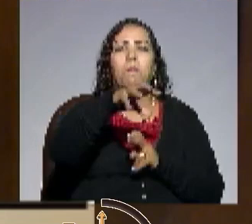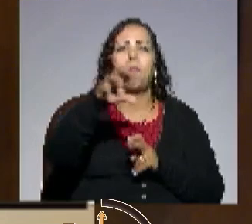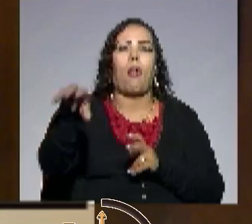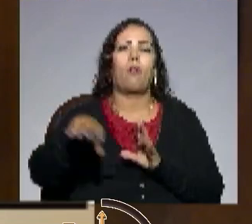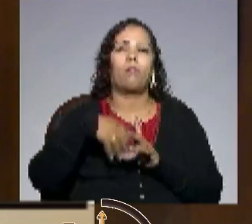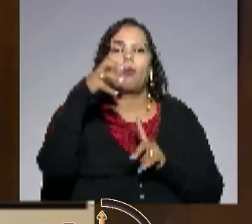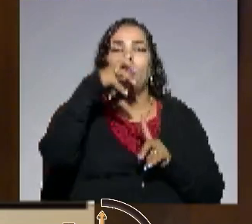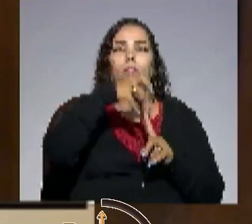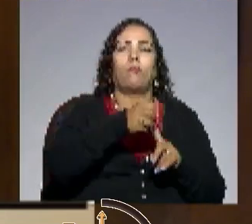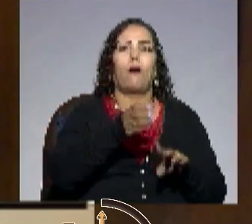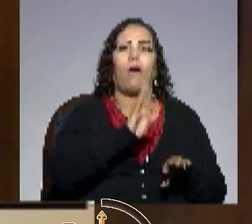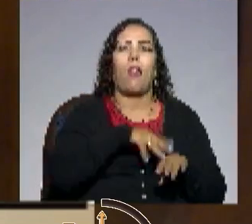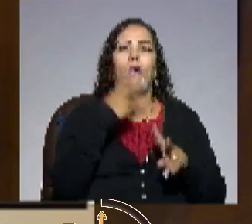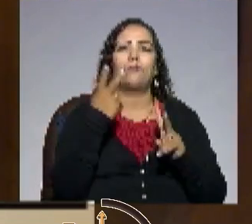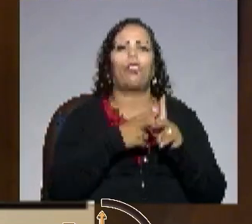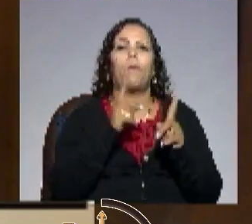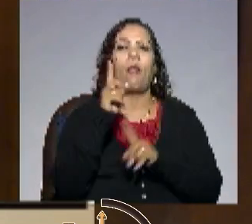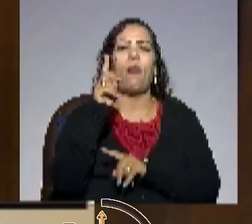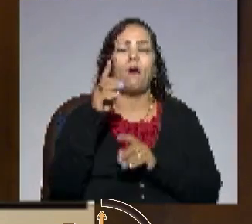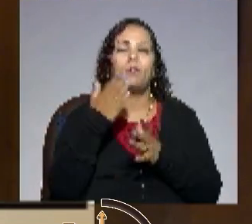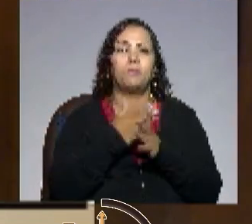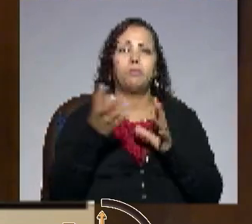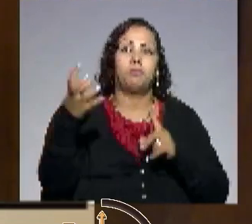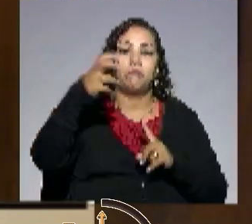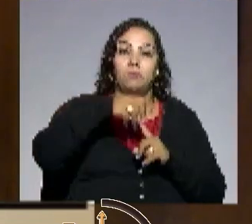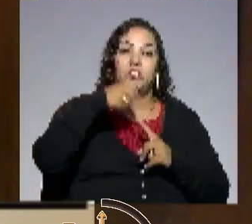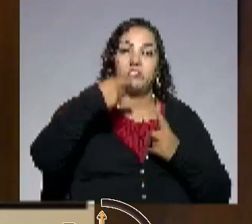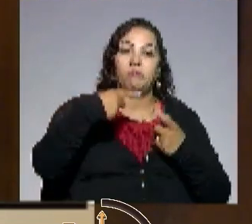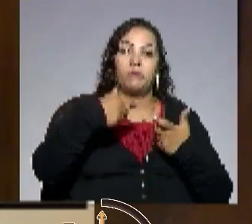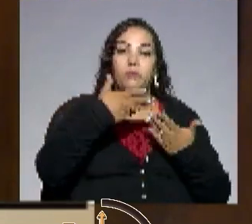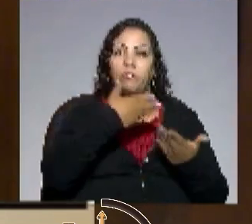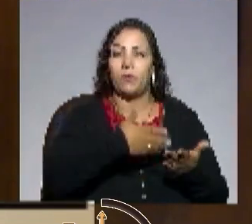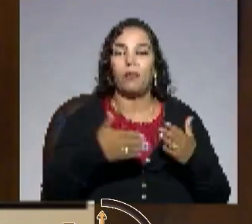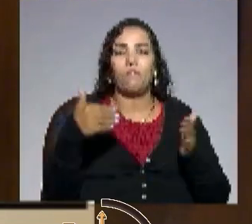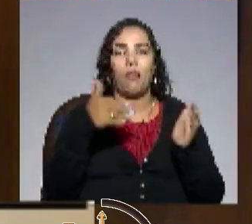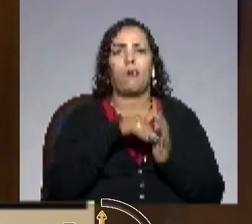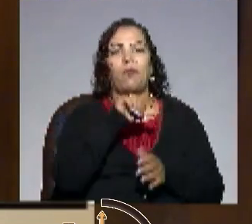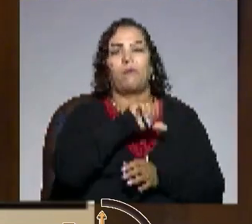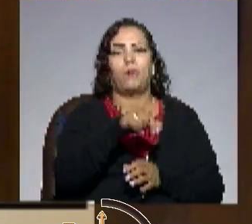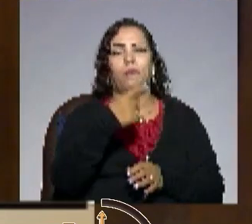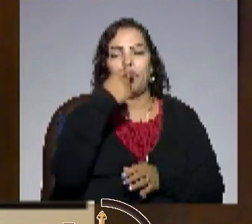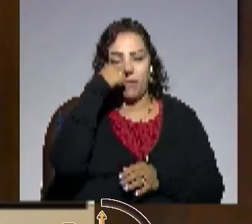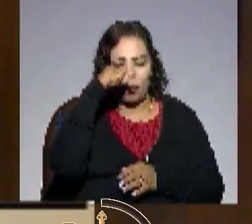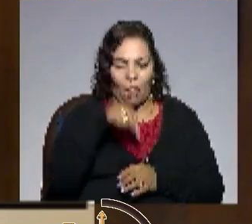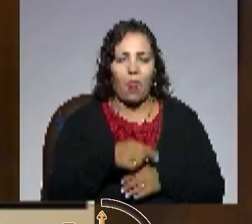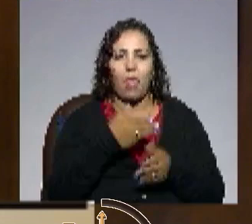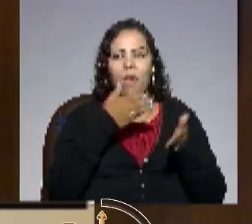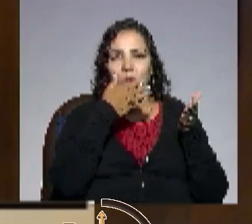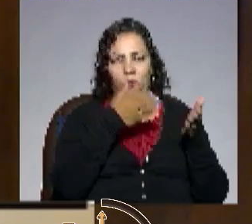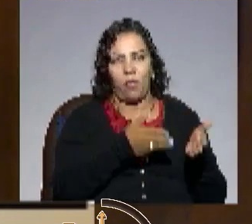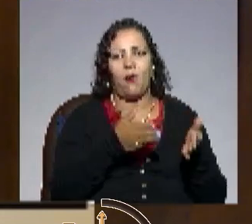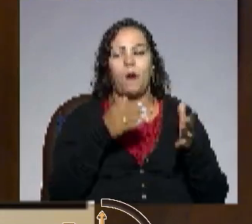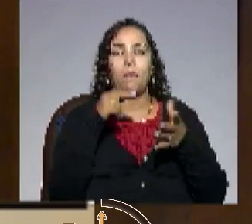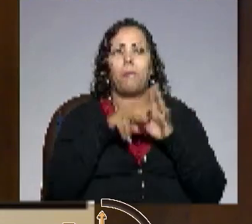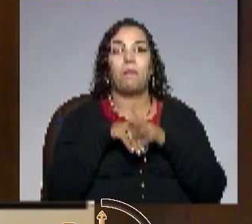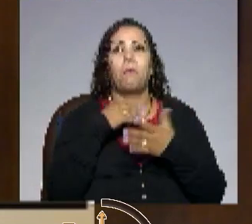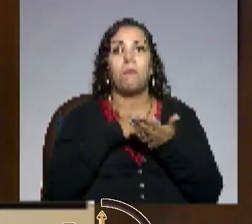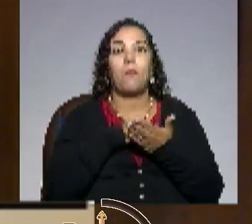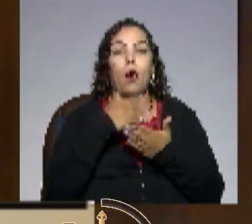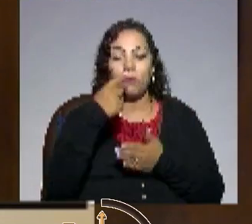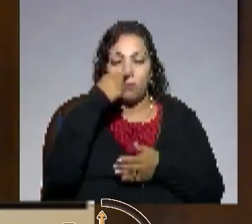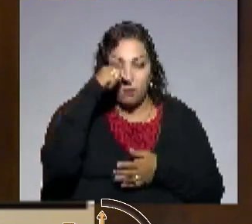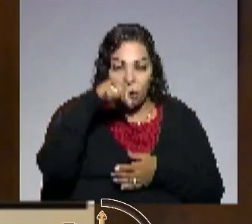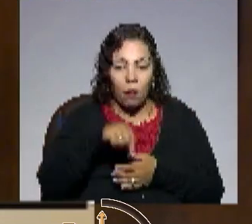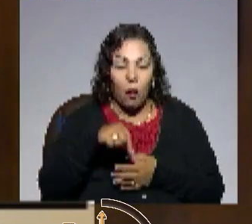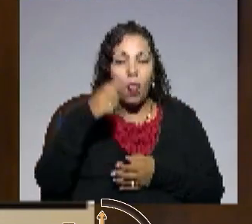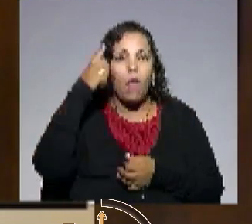حواليه شعب ربنا تحاربهم وتنتصر عليهم وتذلهم وبعد ما تذلهم بني اسرائيل يدركوا قد